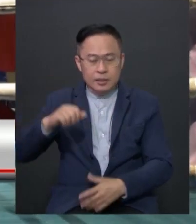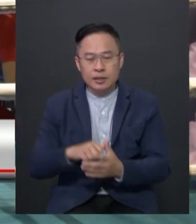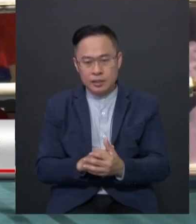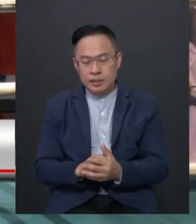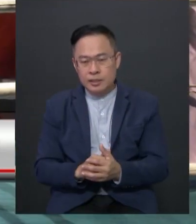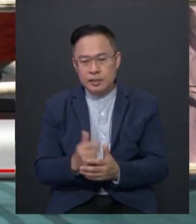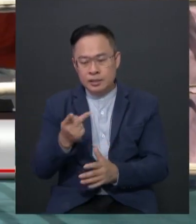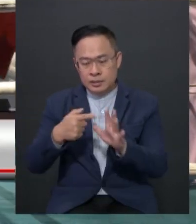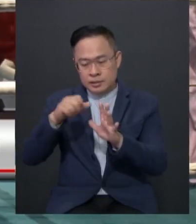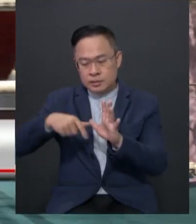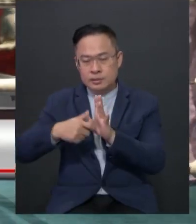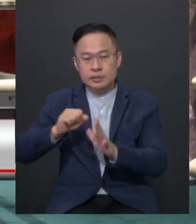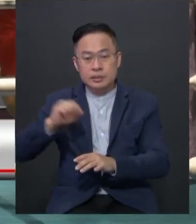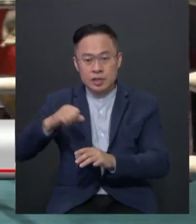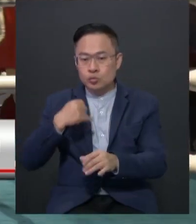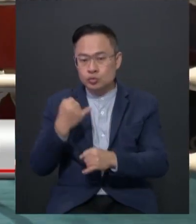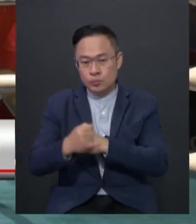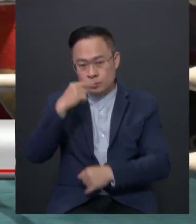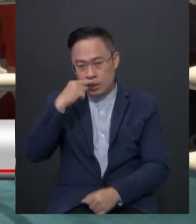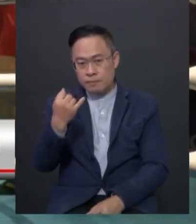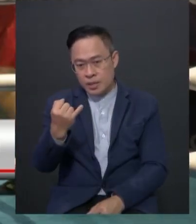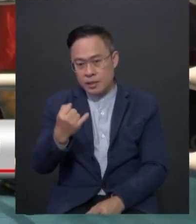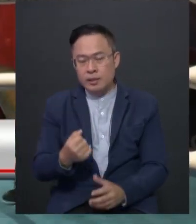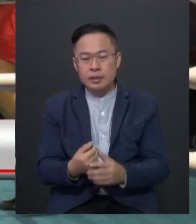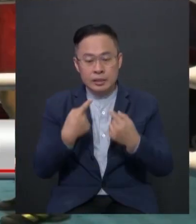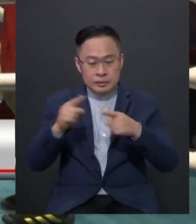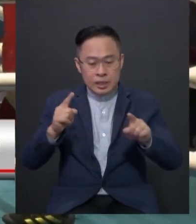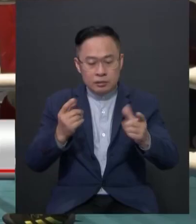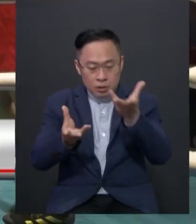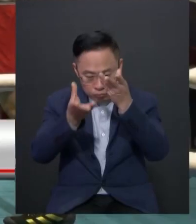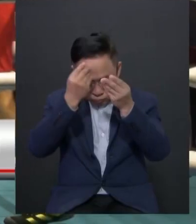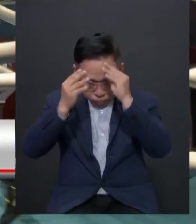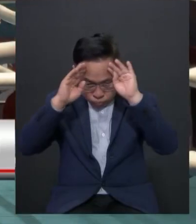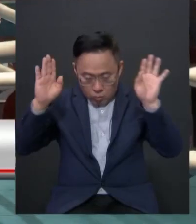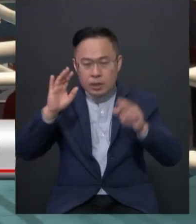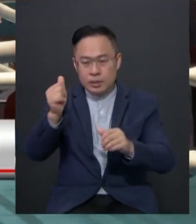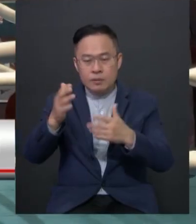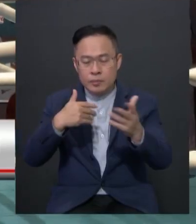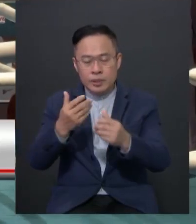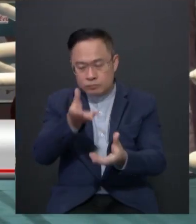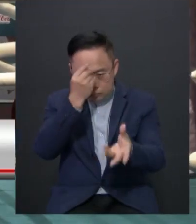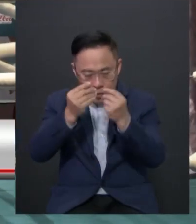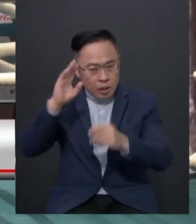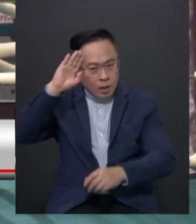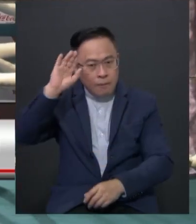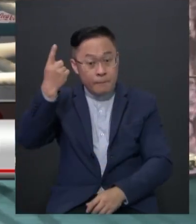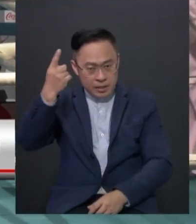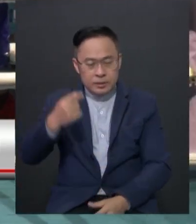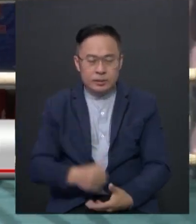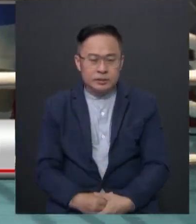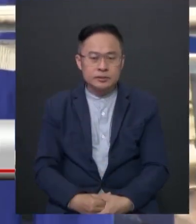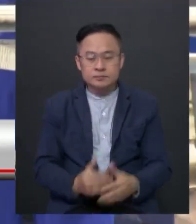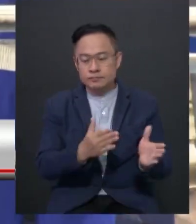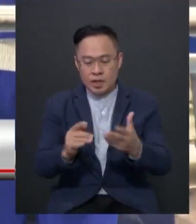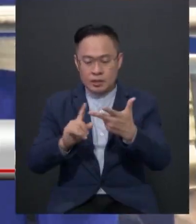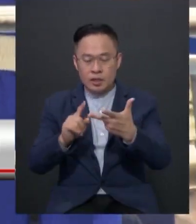นิชานักชกสาวไทยที่แพ้คะแนนไปแต่ถือว่าได้ประสบการณ์กลับมาก็แล้วกันค่ะปิดท้ายกันที่รุ่น60กิโลกรัมหญิงนะ